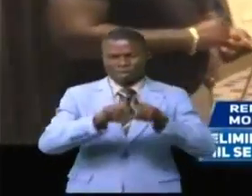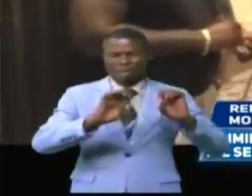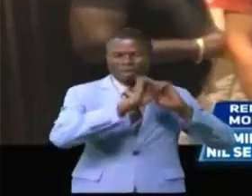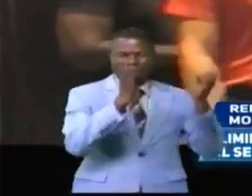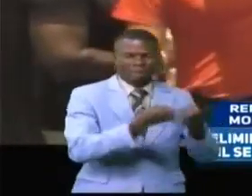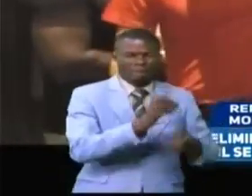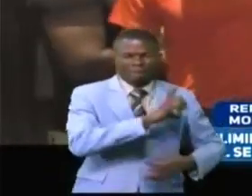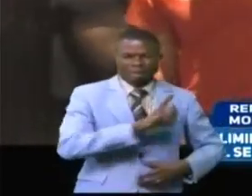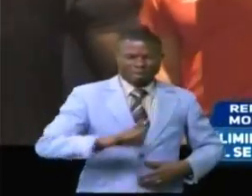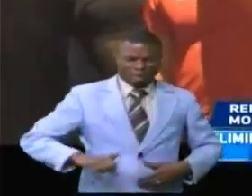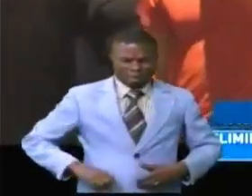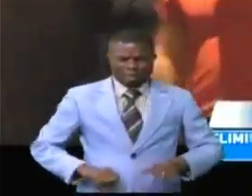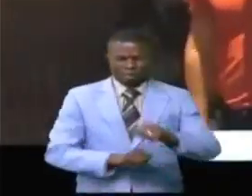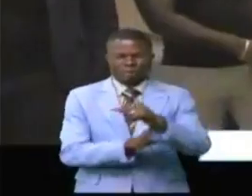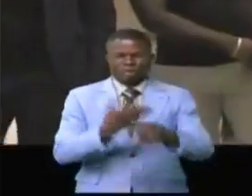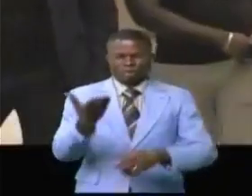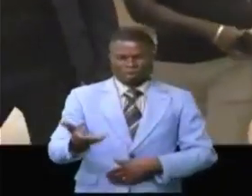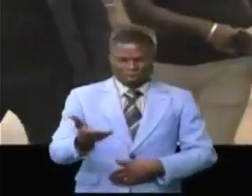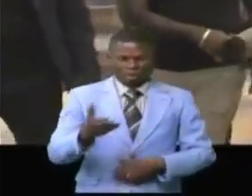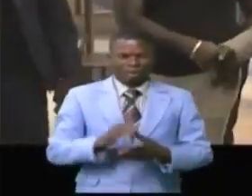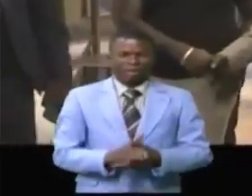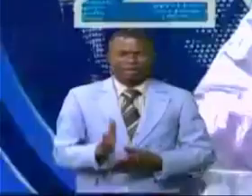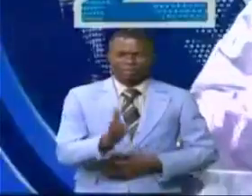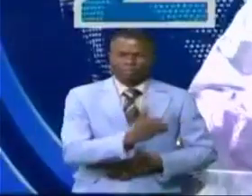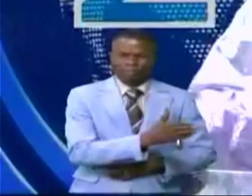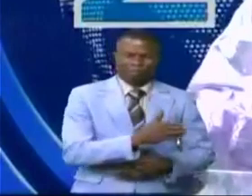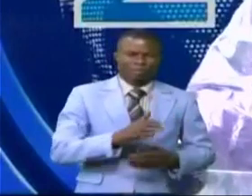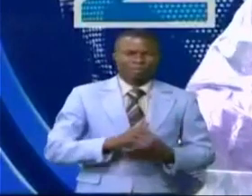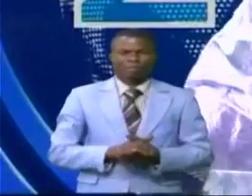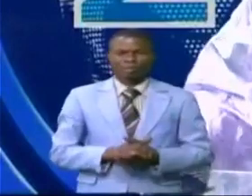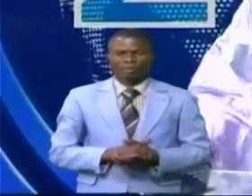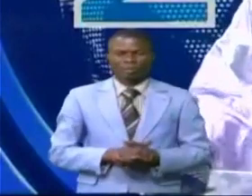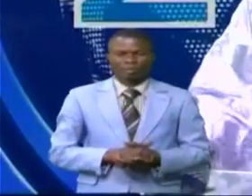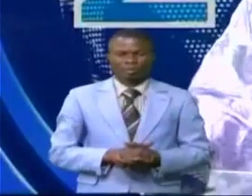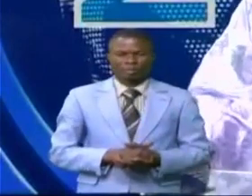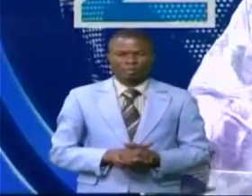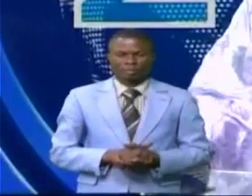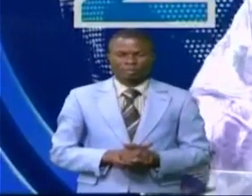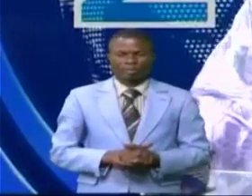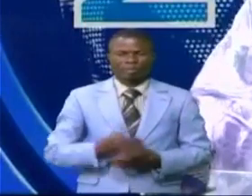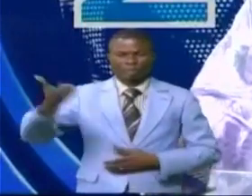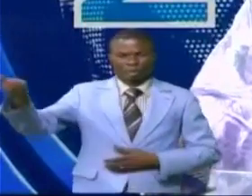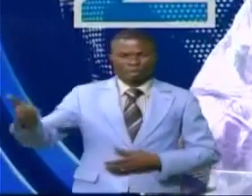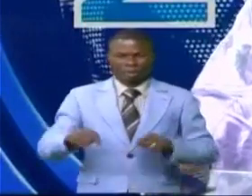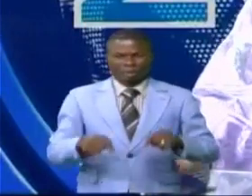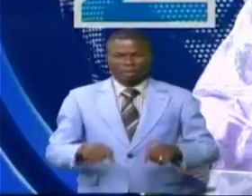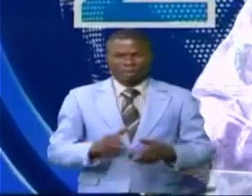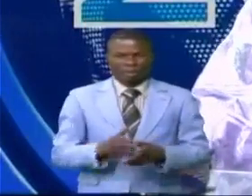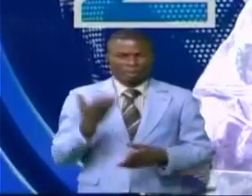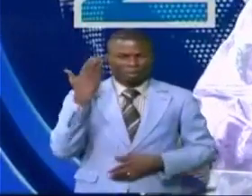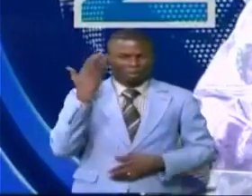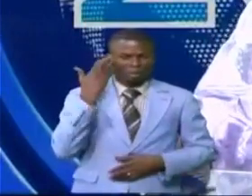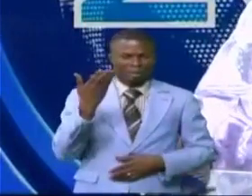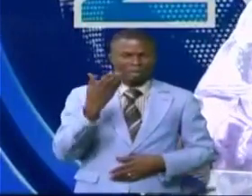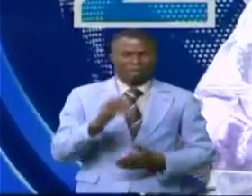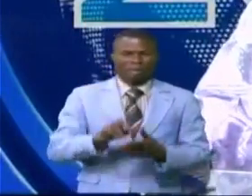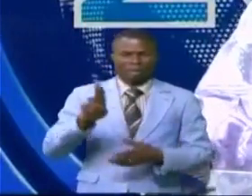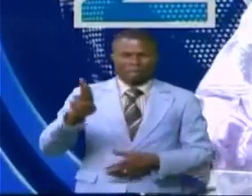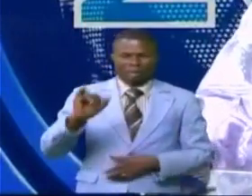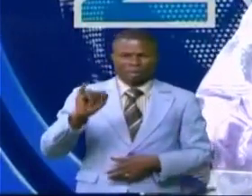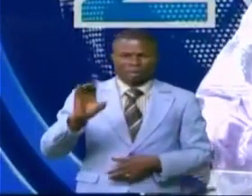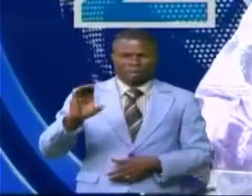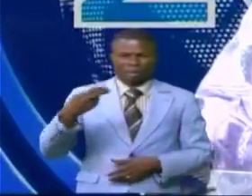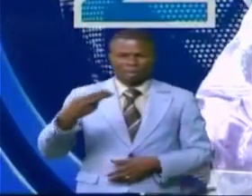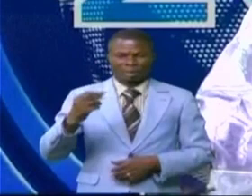qui a accompagné le ministre des Sports. Justement, un invité dans ce journal, il s'agit de M. Bob Richard Makandalele. Il